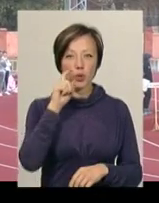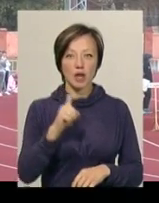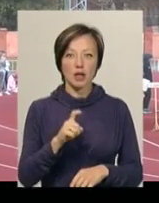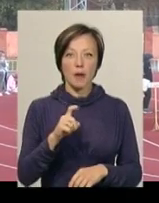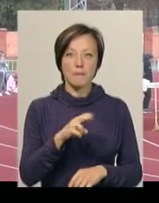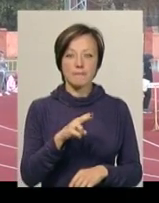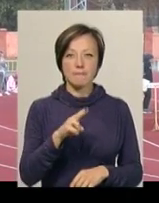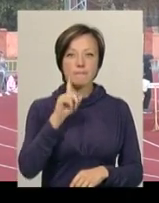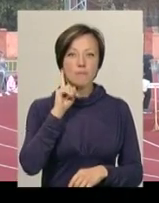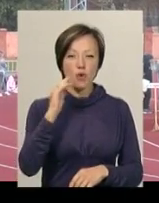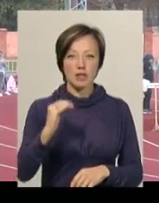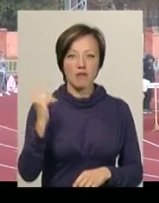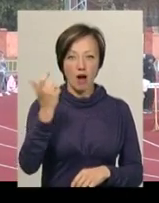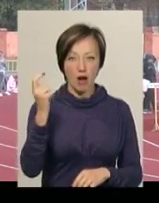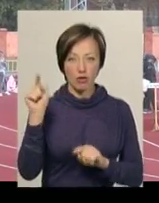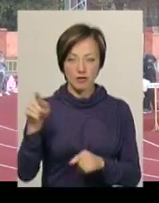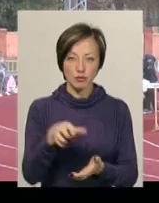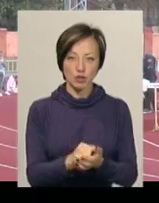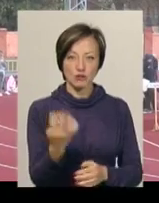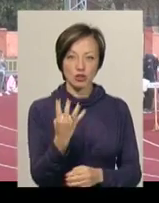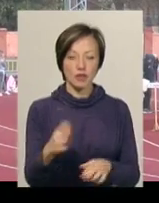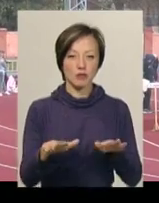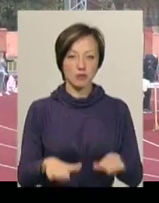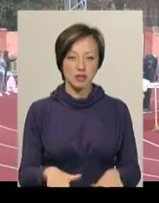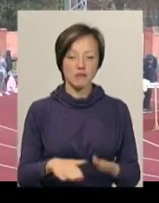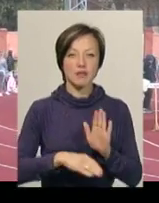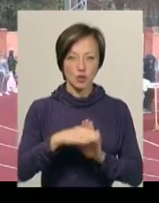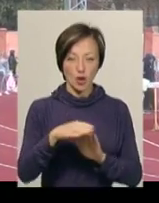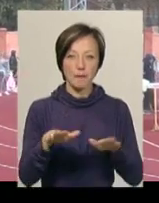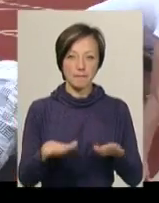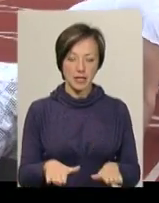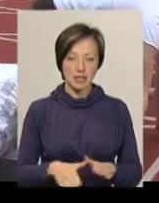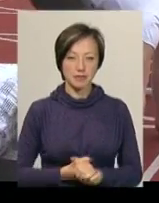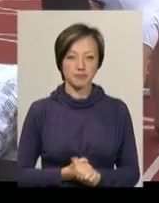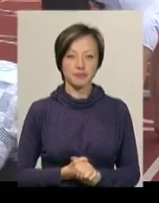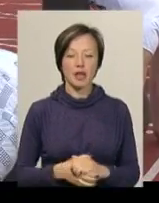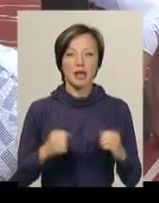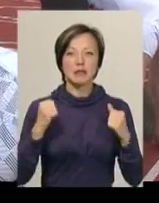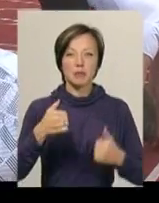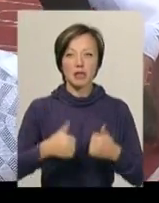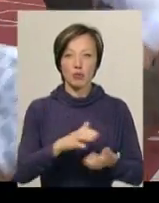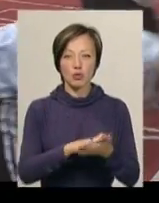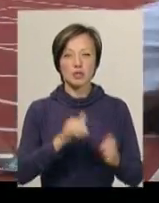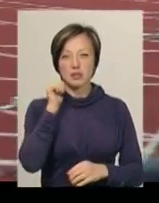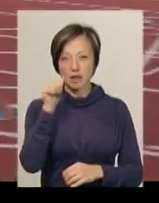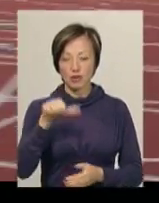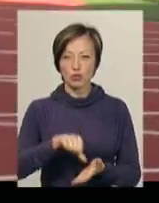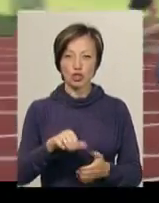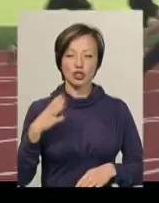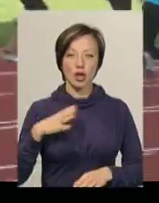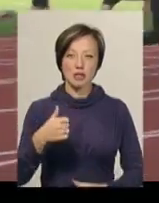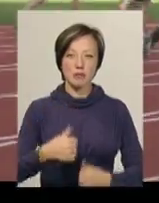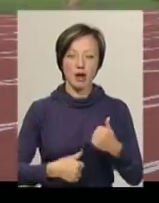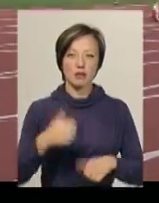по кадетах в Харкові. Посів 4-те місце, досить високе місце. Спартакіада продовжиться і завтра. На учасників